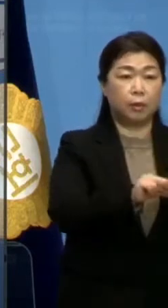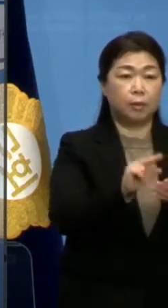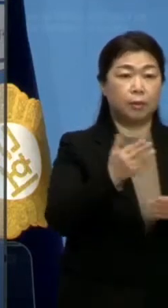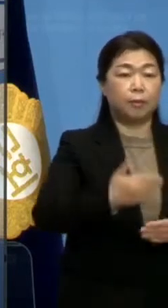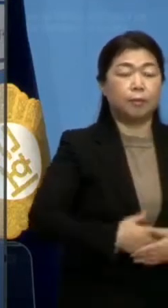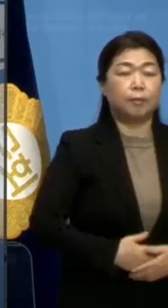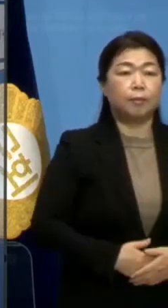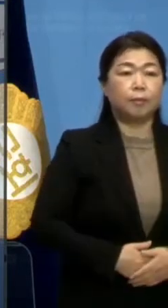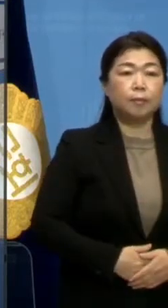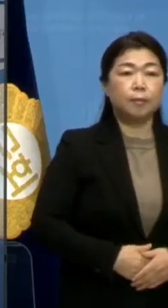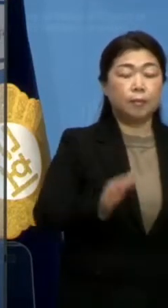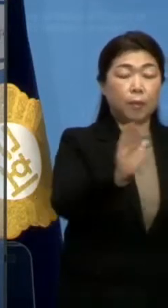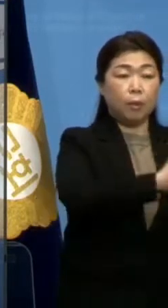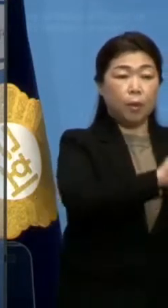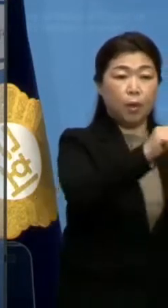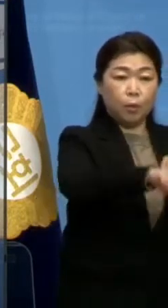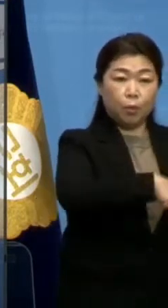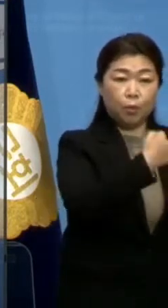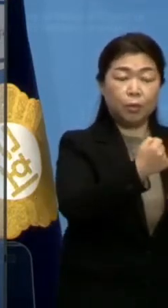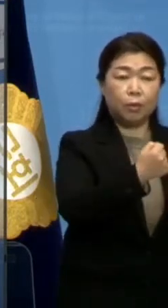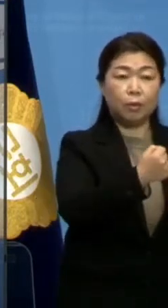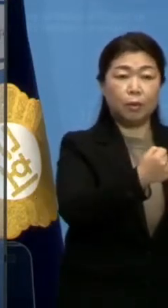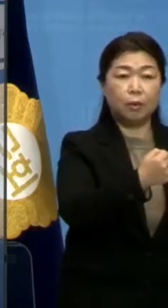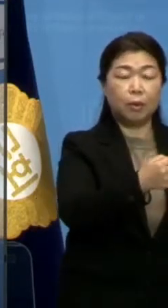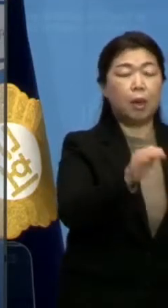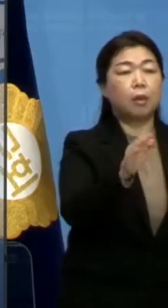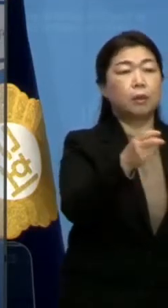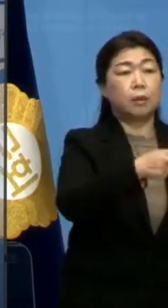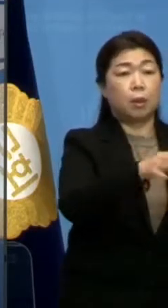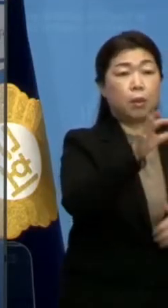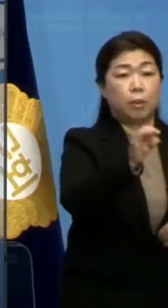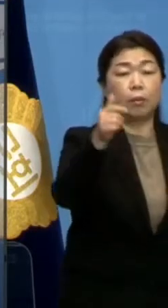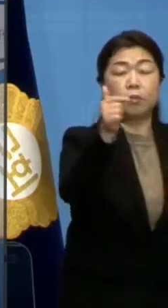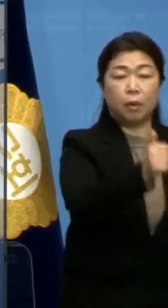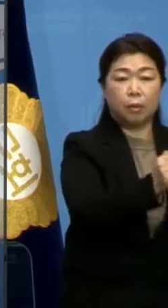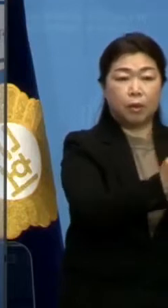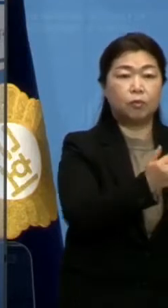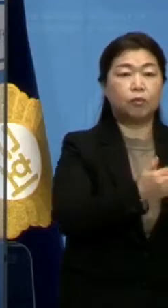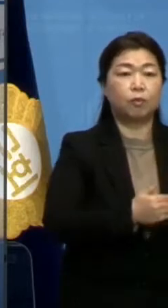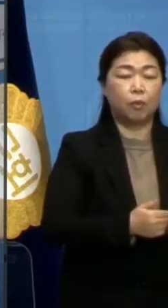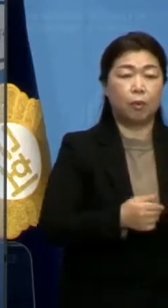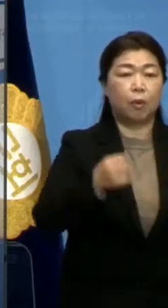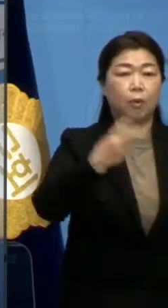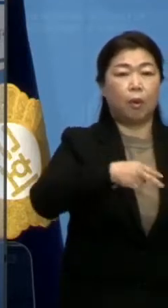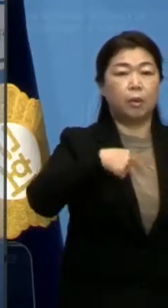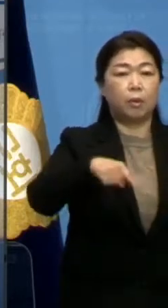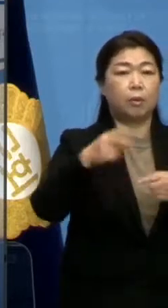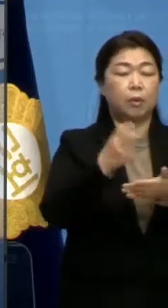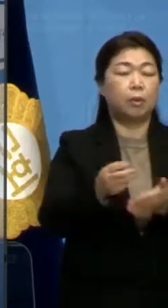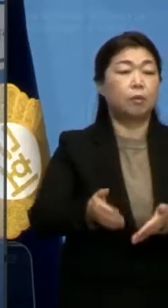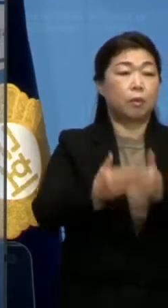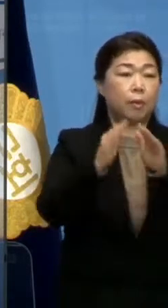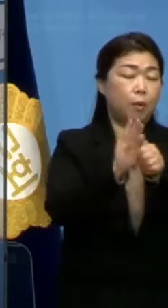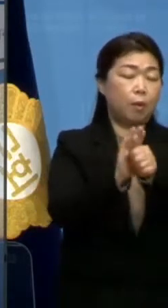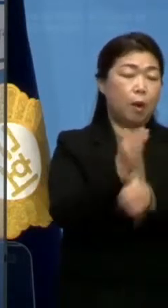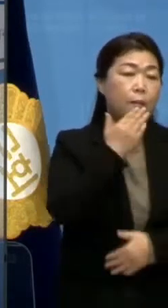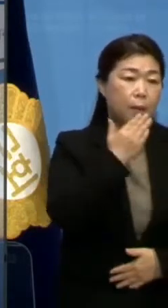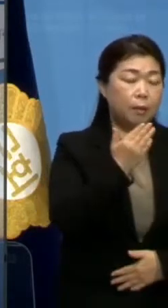저는 반려동물 올 진료비 부담을 덜어주고 에 정책 수집에 도움이 되는